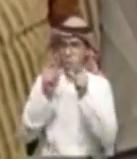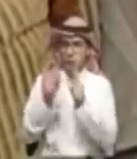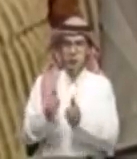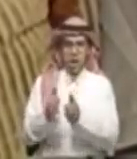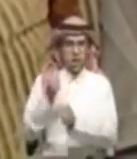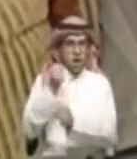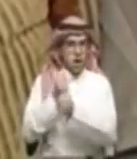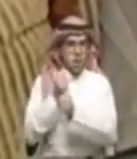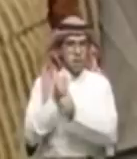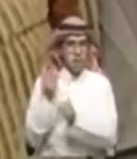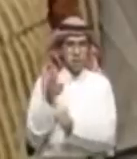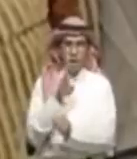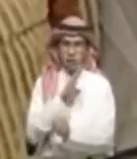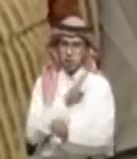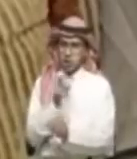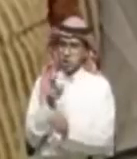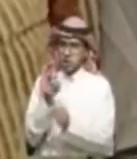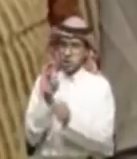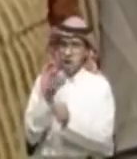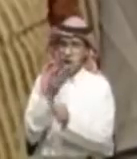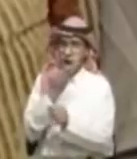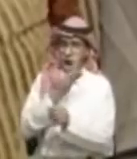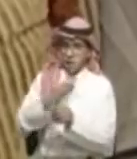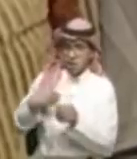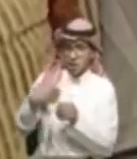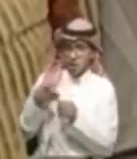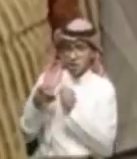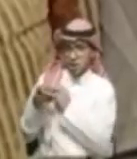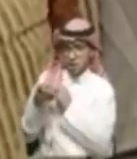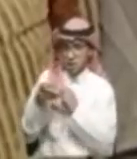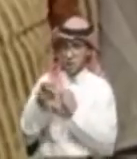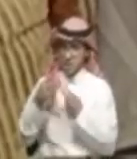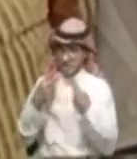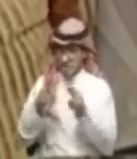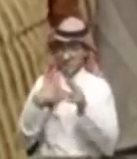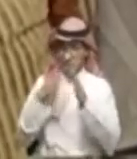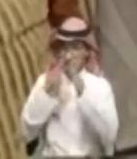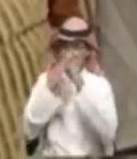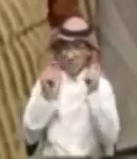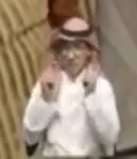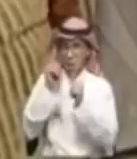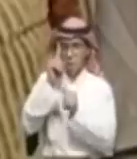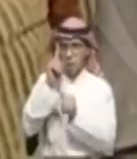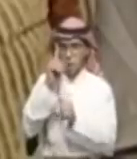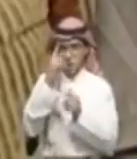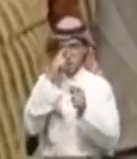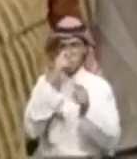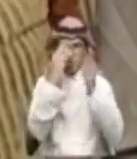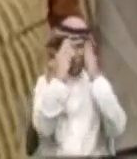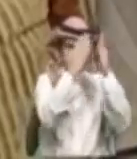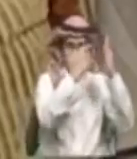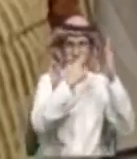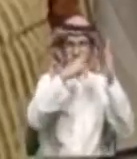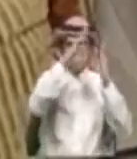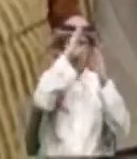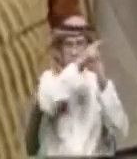الشيء. يعني احنا بنتذكر من اول ما طلعنا من القاهرة، طبعا احنا نشكر جلالة الملك خادم الحرمين